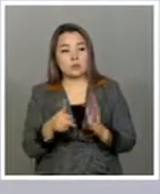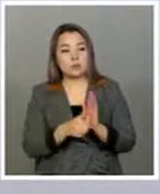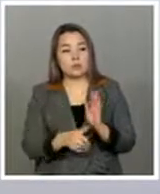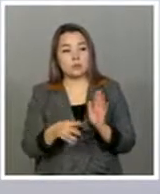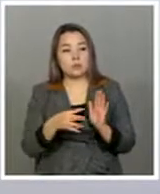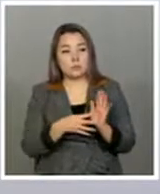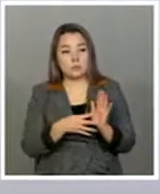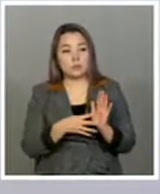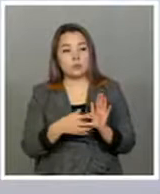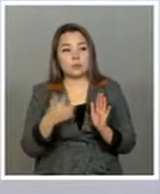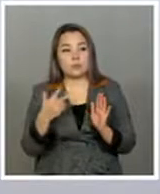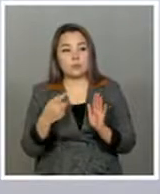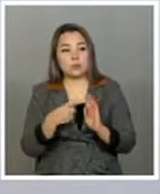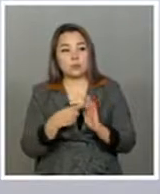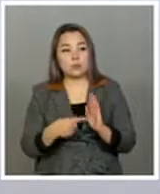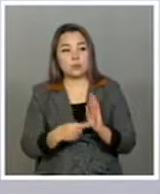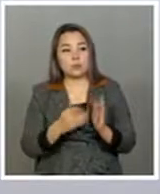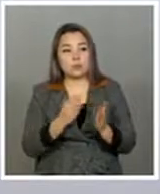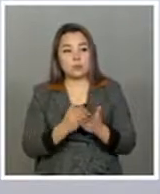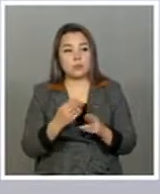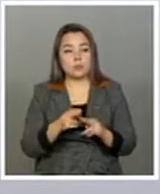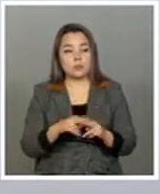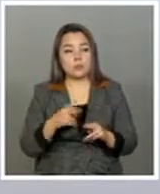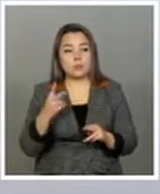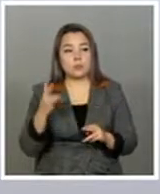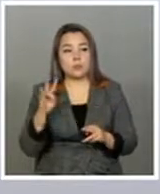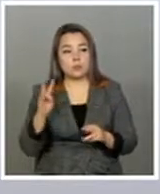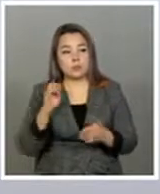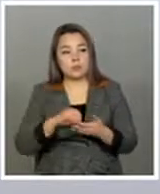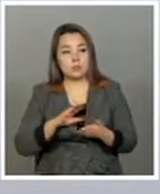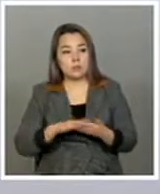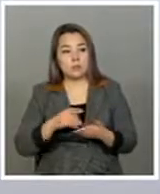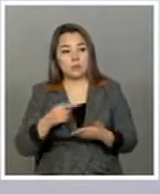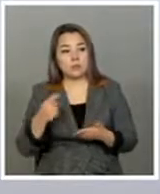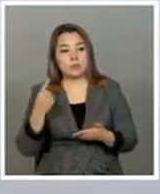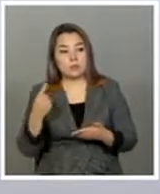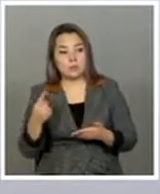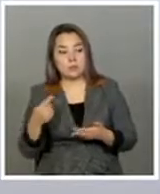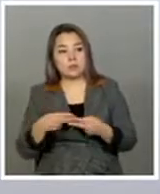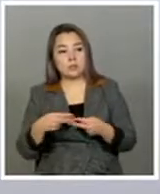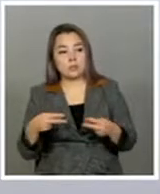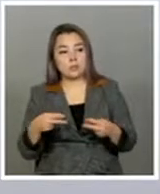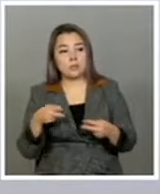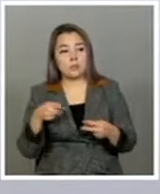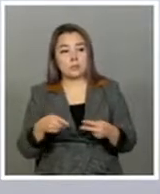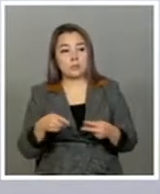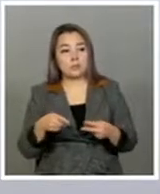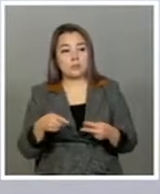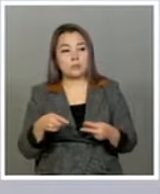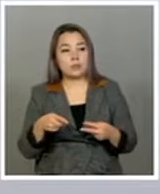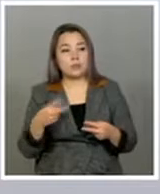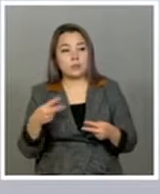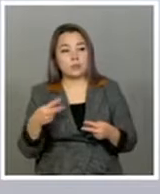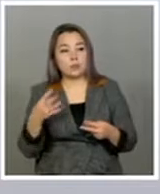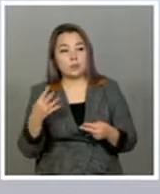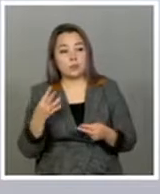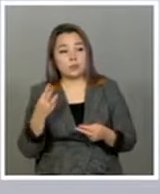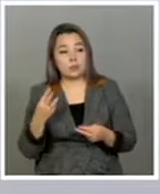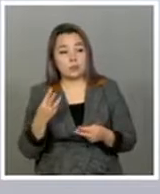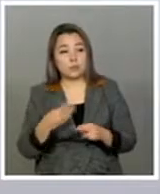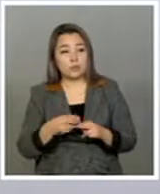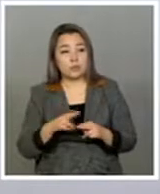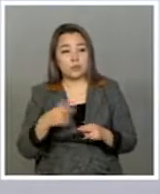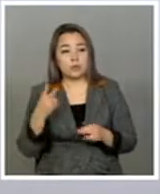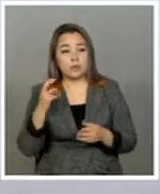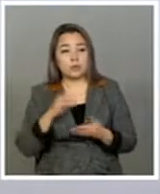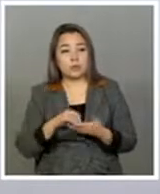3069-ды 3-ке бөлдік. Сонда 2-нің N дәрежесі азайтылған 1 тең 1023-ке. 2-нің N